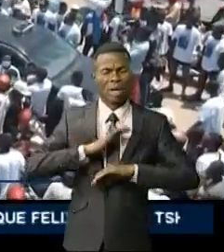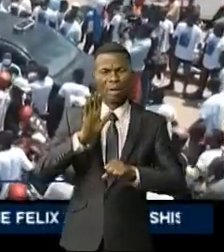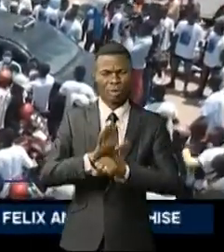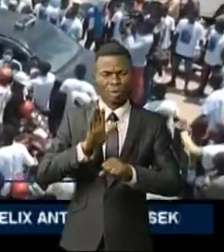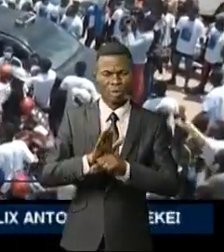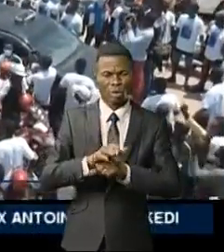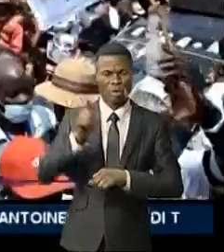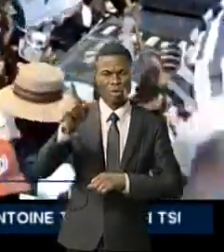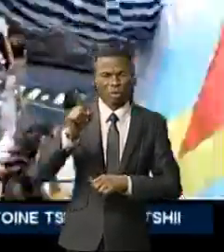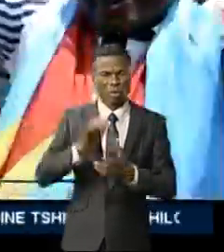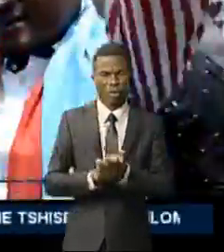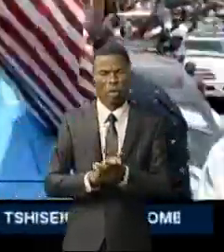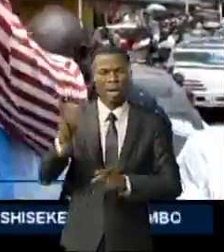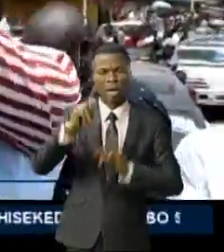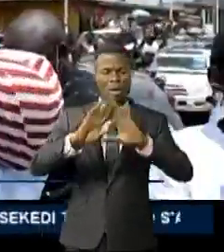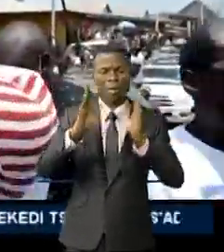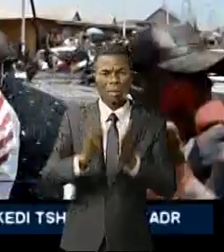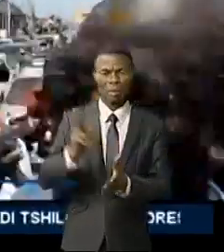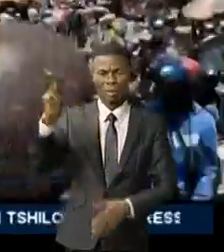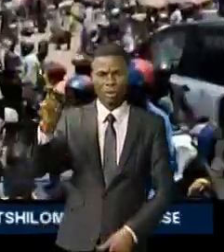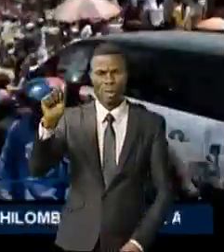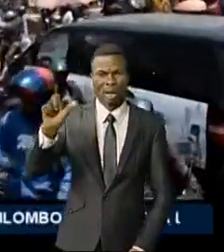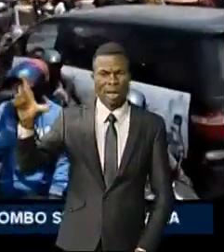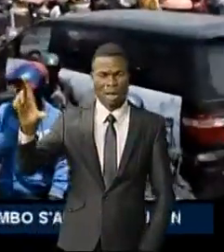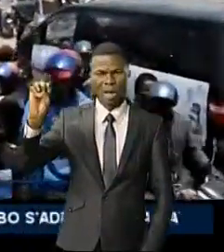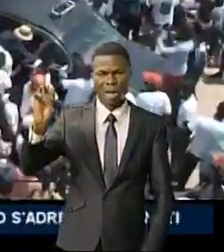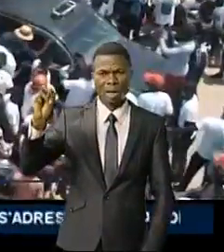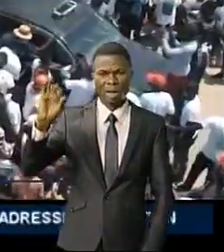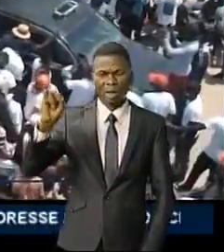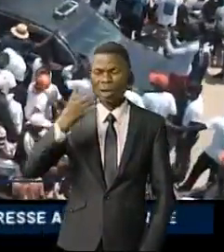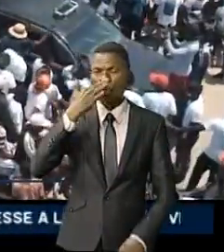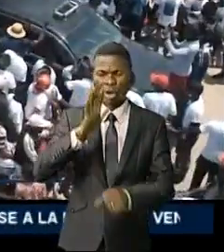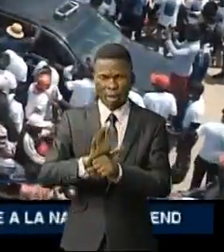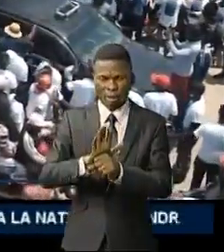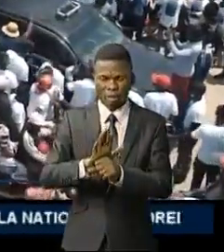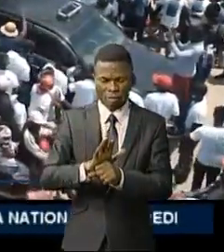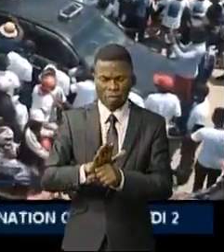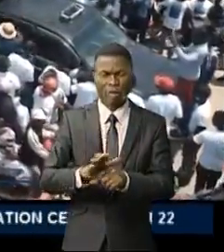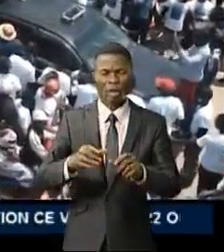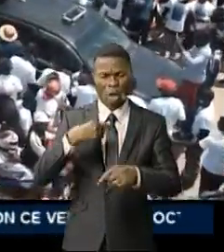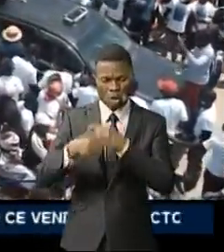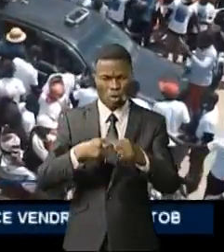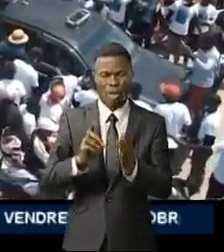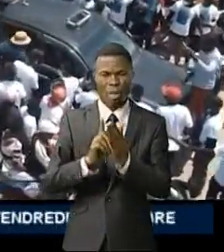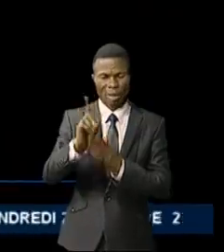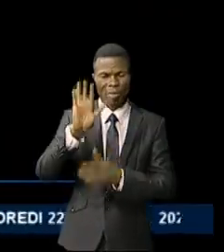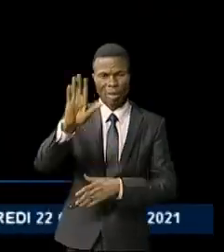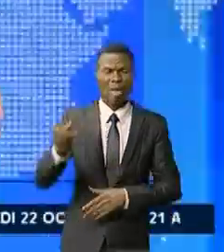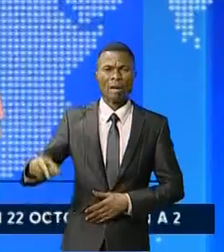Christian Kitungwa et la population de Kalemi se sont séparés avec promesse de se souder désormais les coudes pour le développement de la